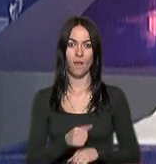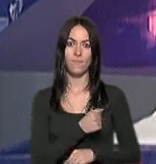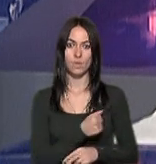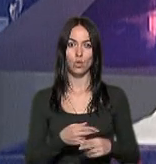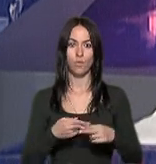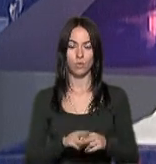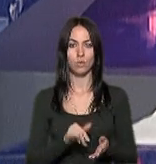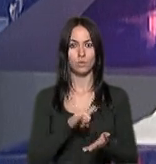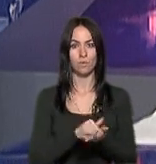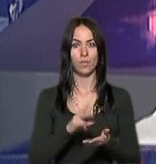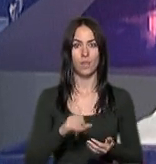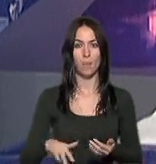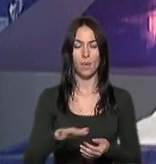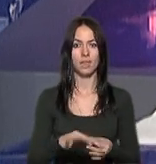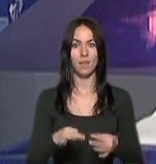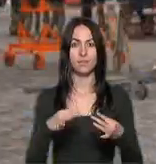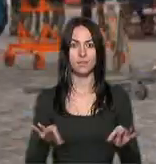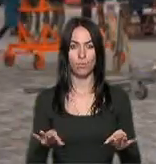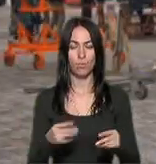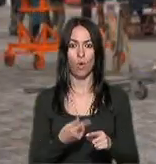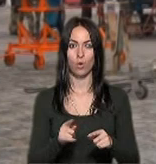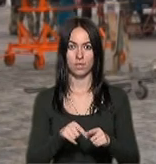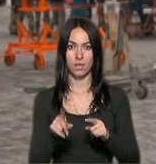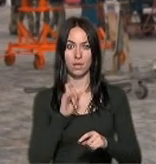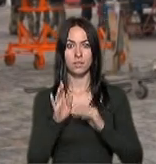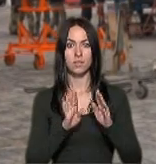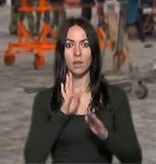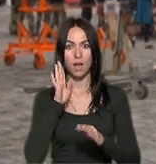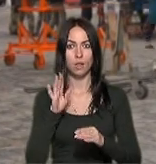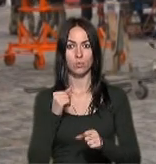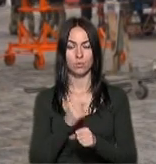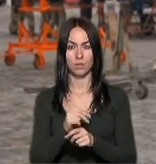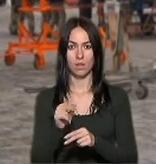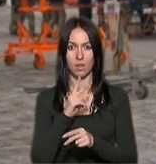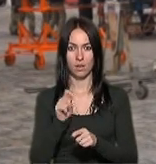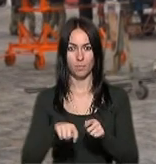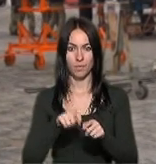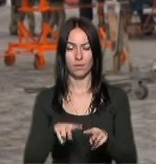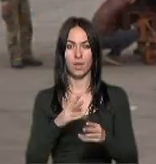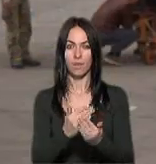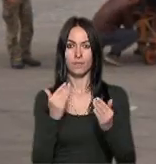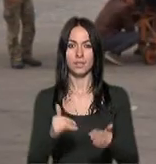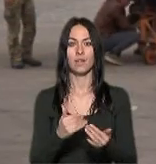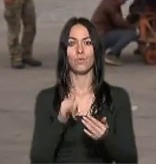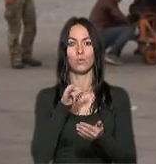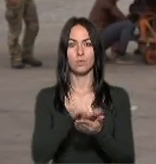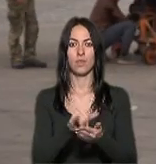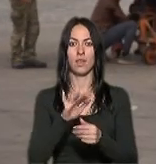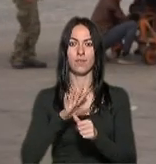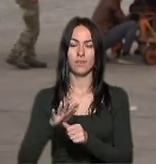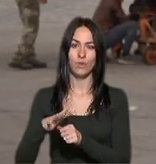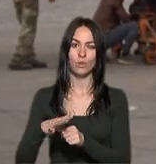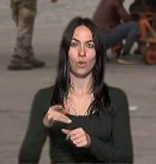Військову техніку встановили на Майдані Свободи. Ось так, від ранку монтували виставку, тут встановили літаки, вертольоти та